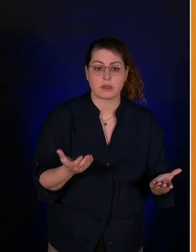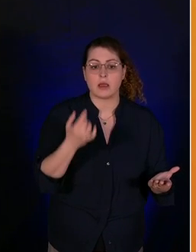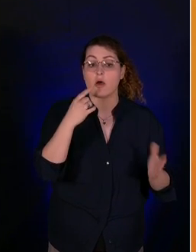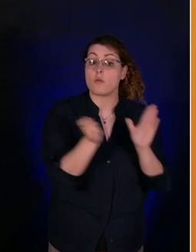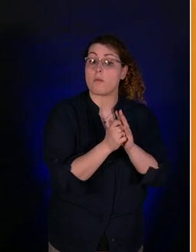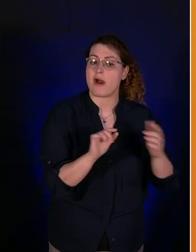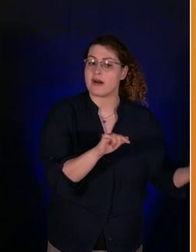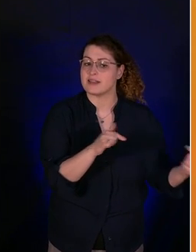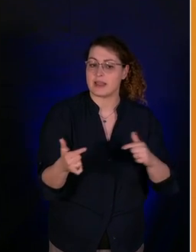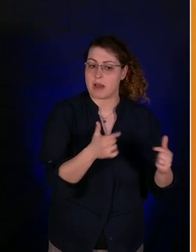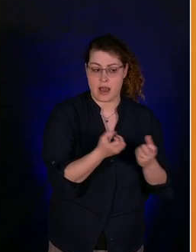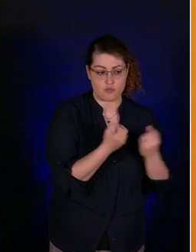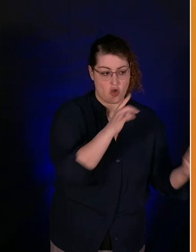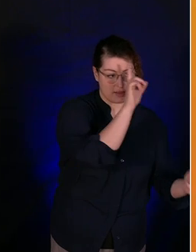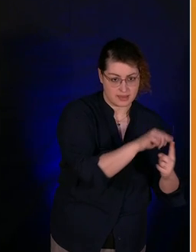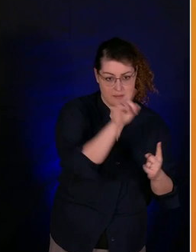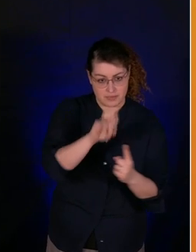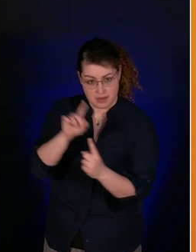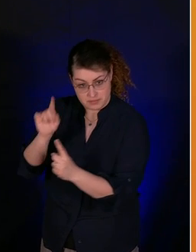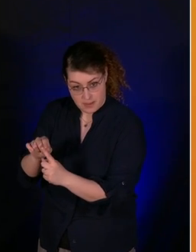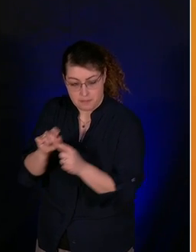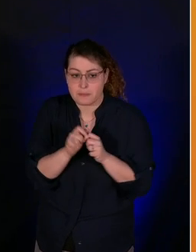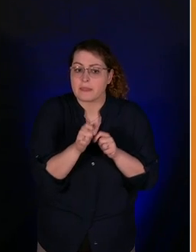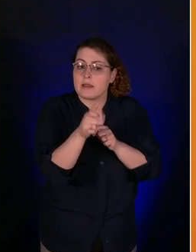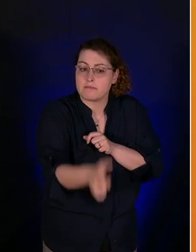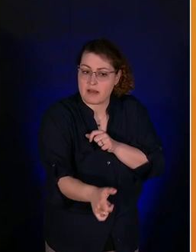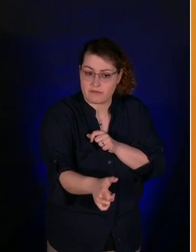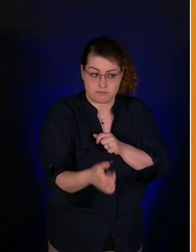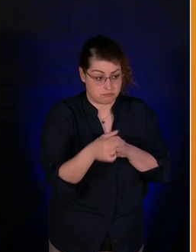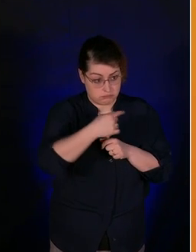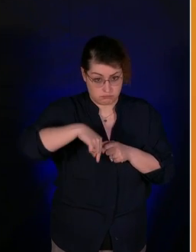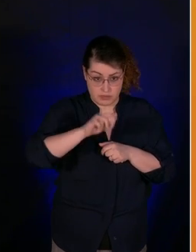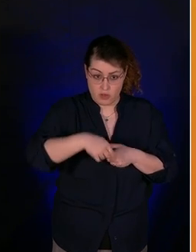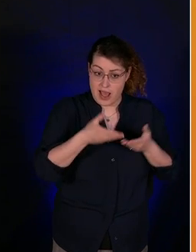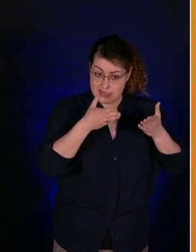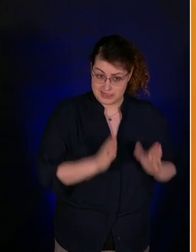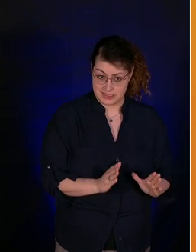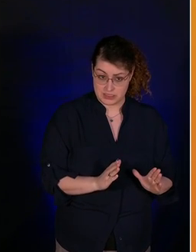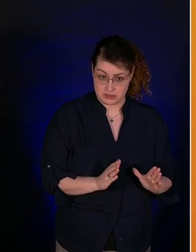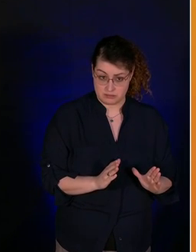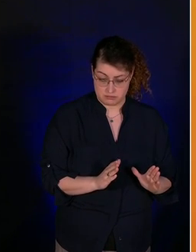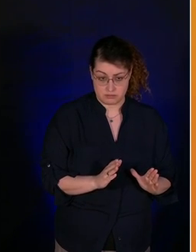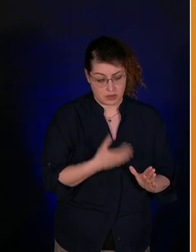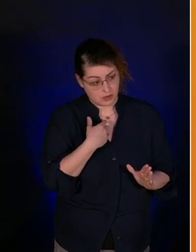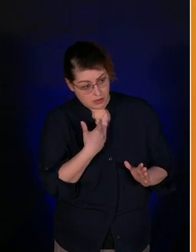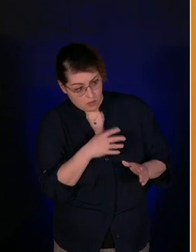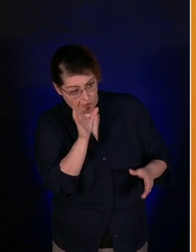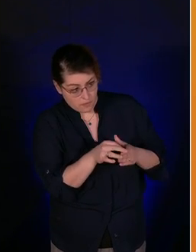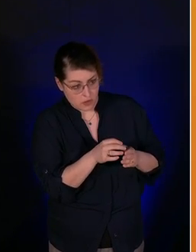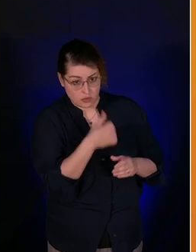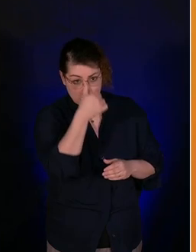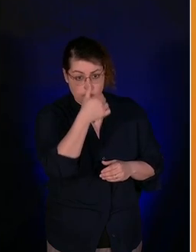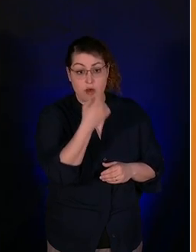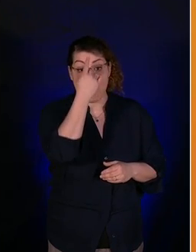débat sur les différents thèmes, puis viendra le temps de la décision par le vote du document par thème, puis le